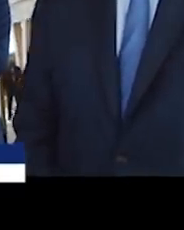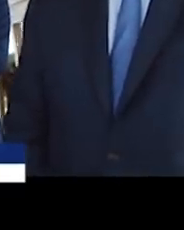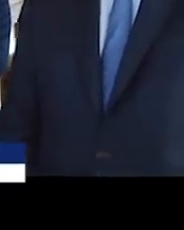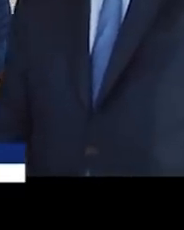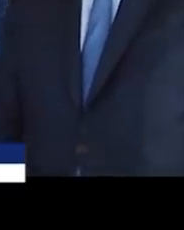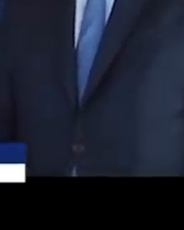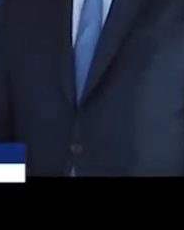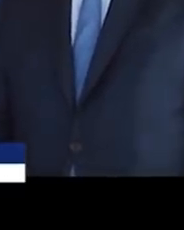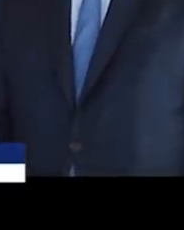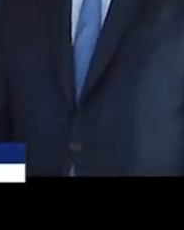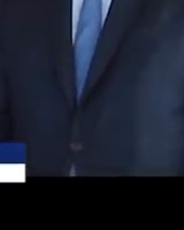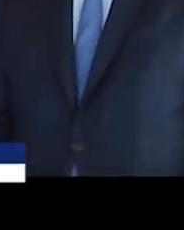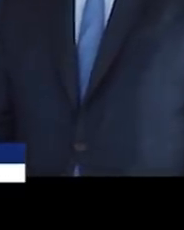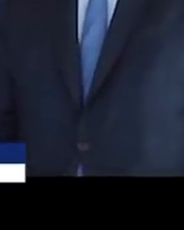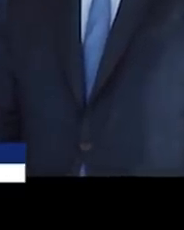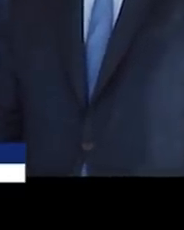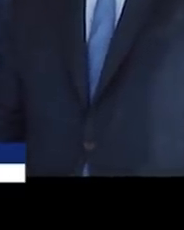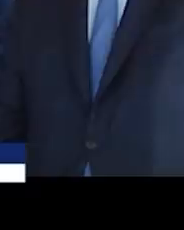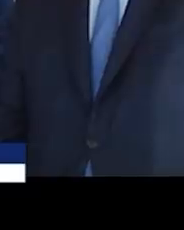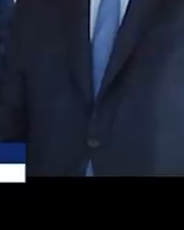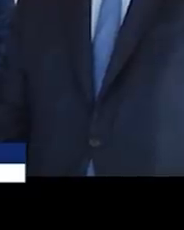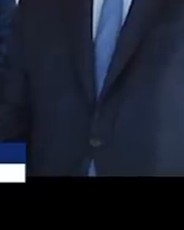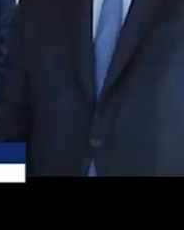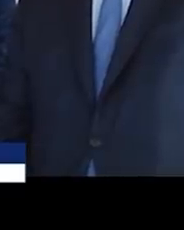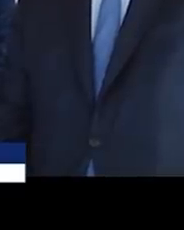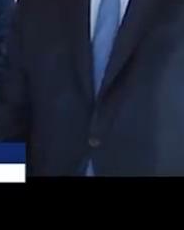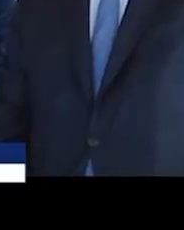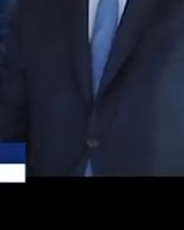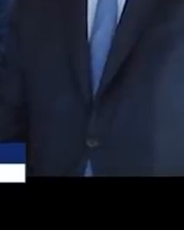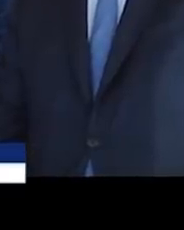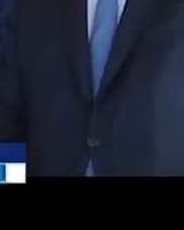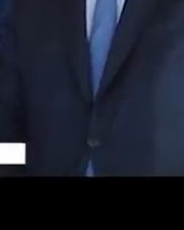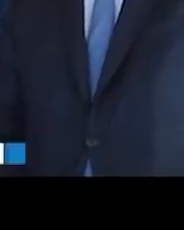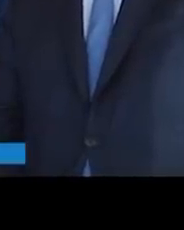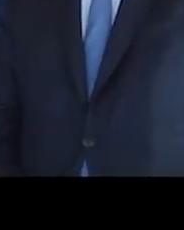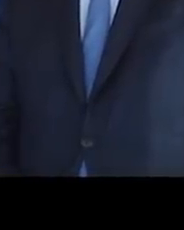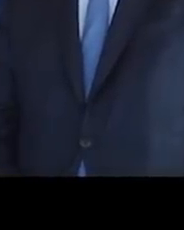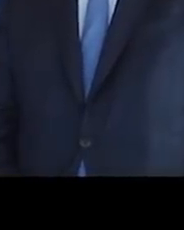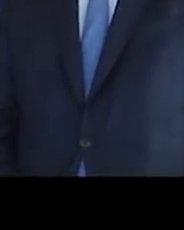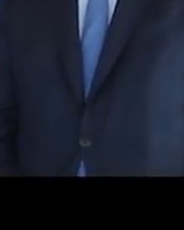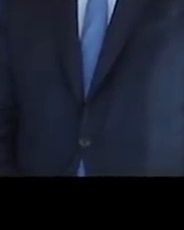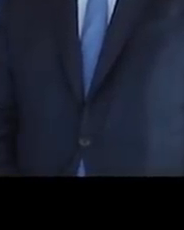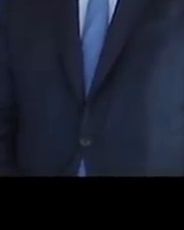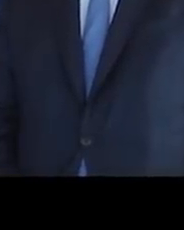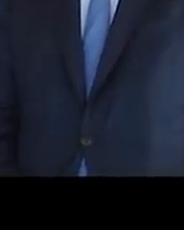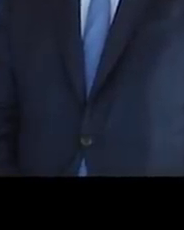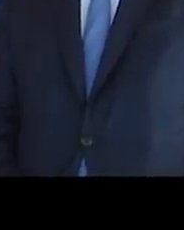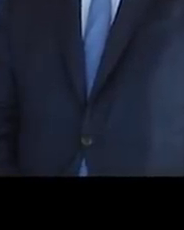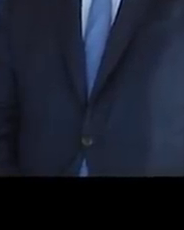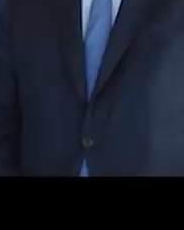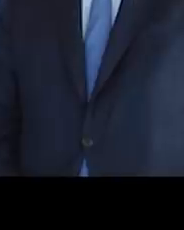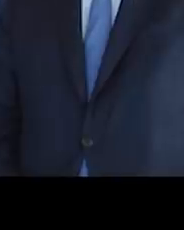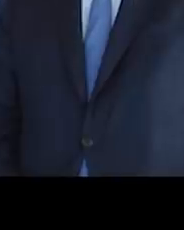ces différents contre 1 et aujourd'hui nous sommes revenus pour dire que voilà nous avons continué à travailler et nous allons